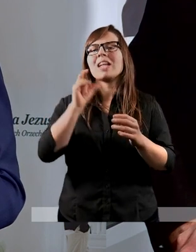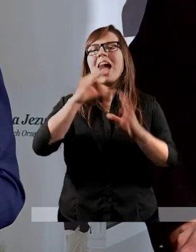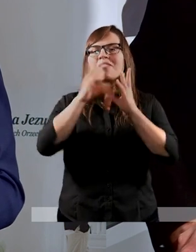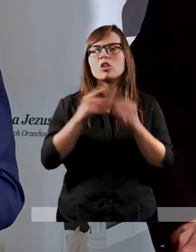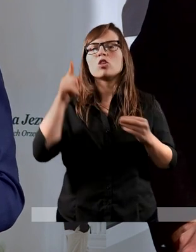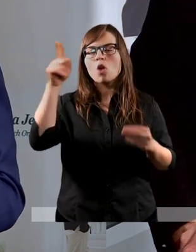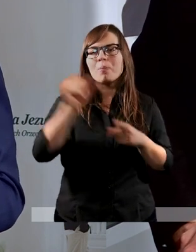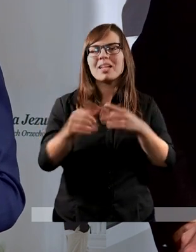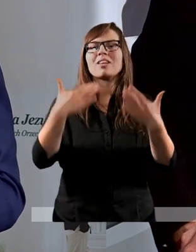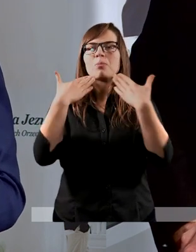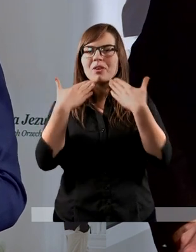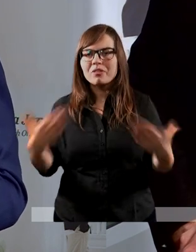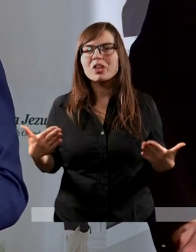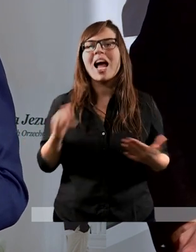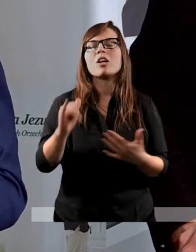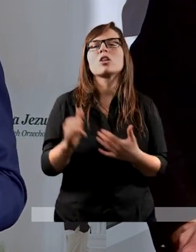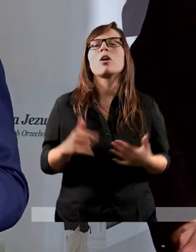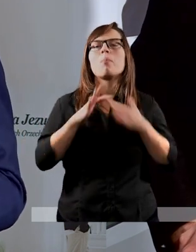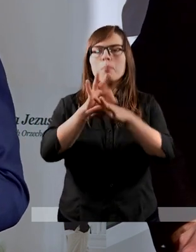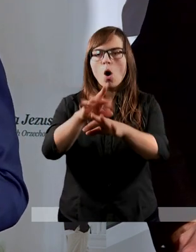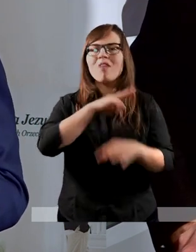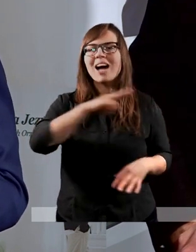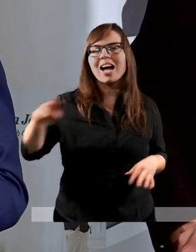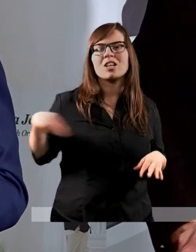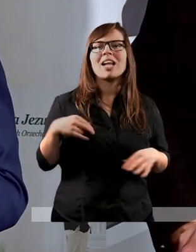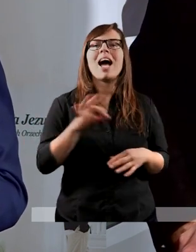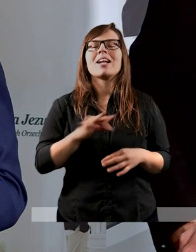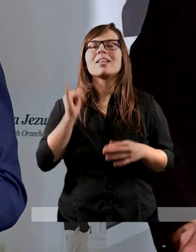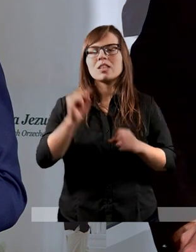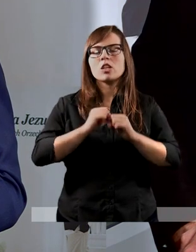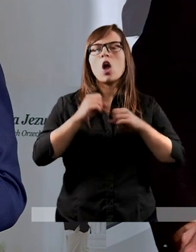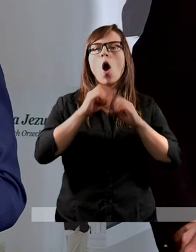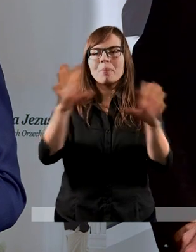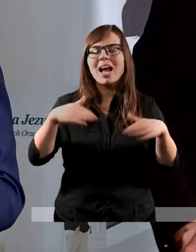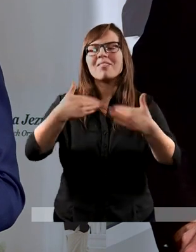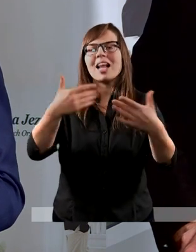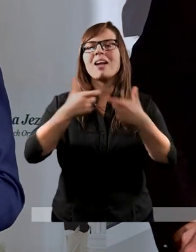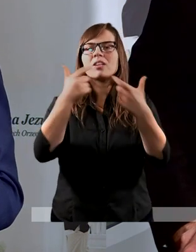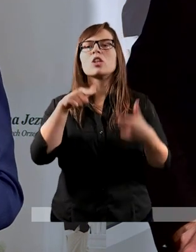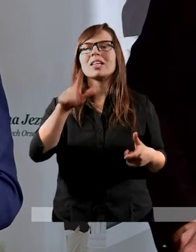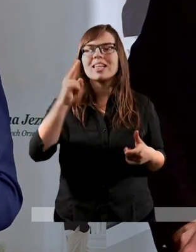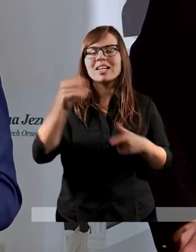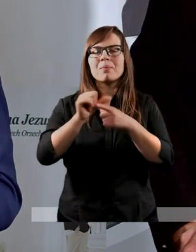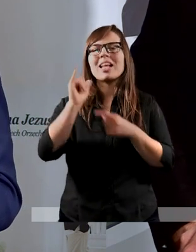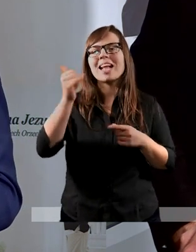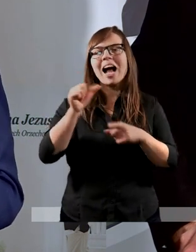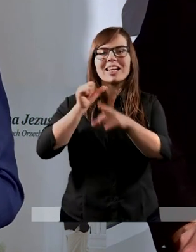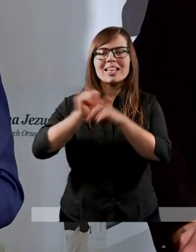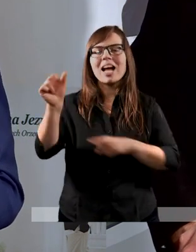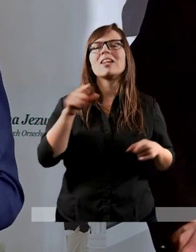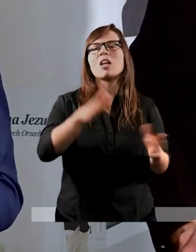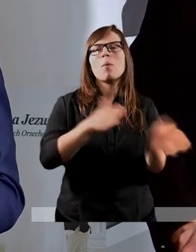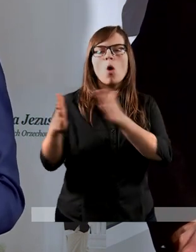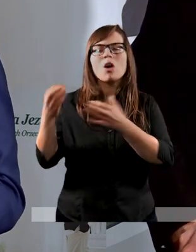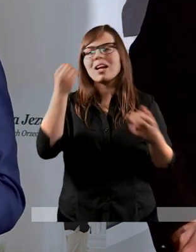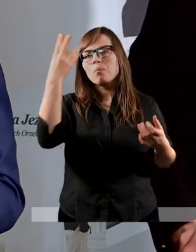wszystko jesteśmy Ci bardzo wdzięczni. Prowadź nas i objawiaj i to, kim jesteś, jaki jesteś i te